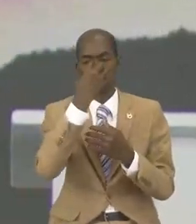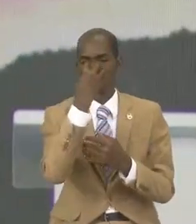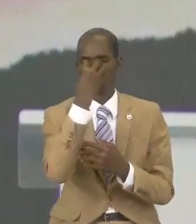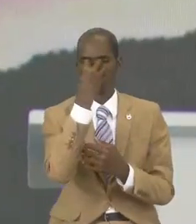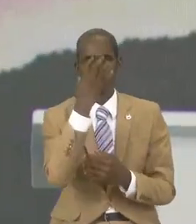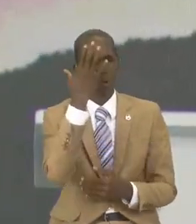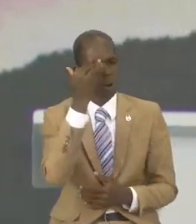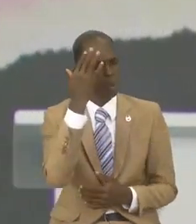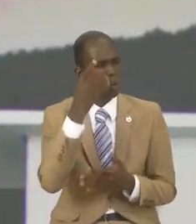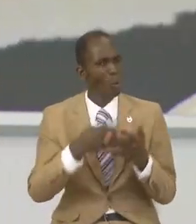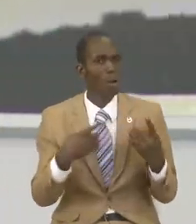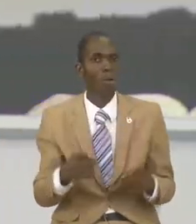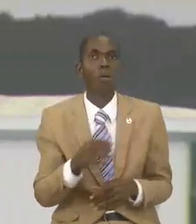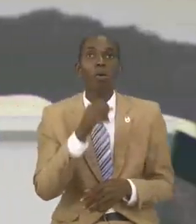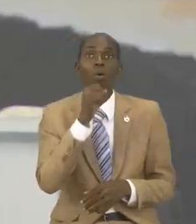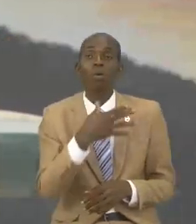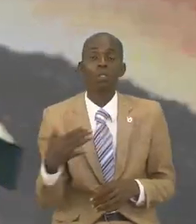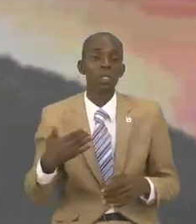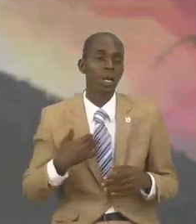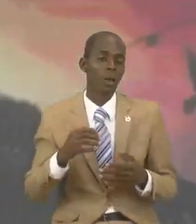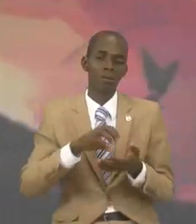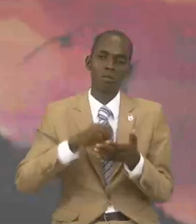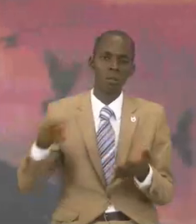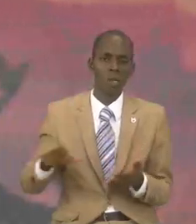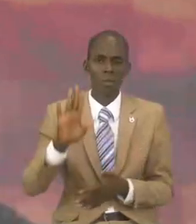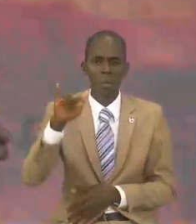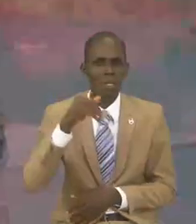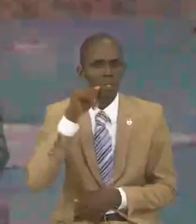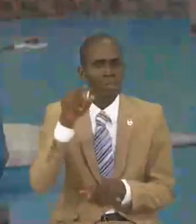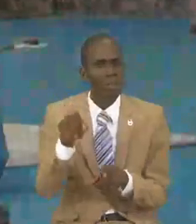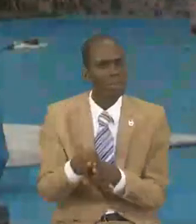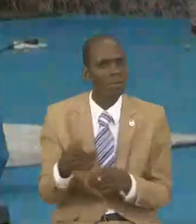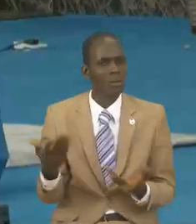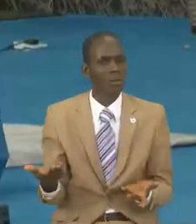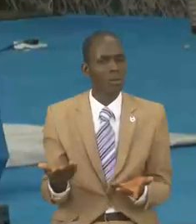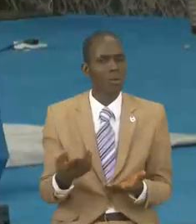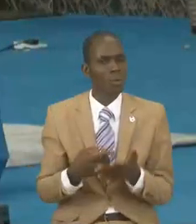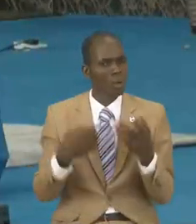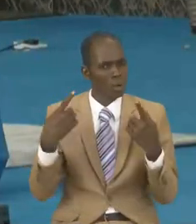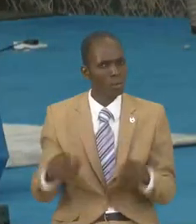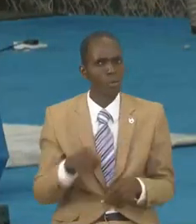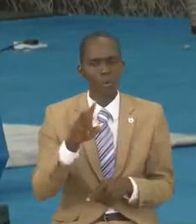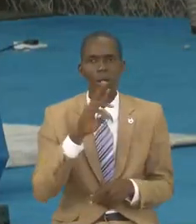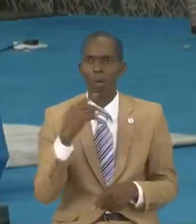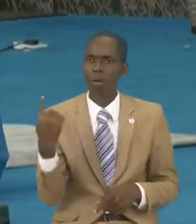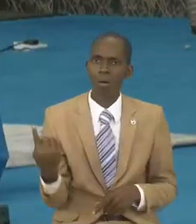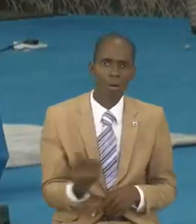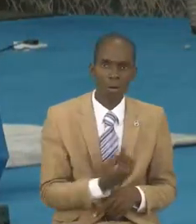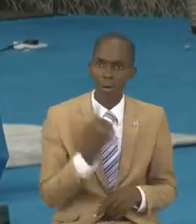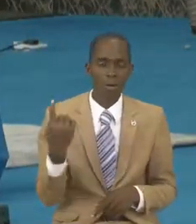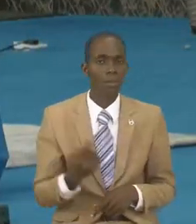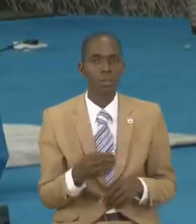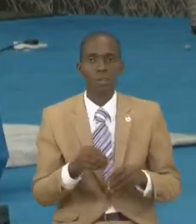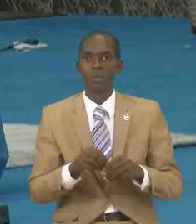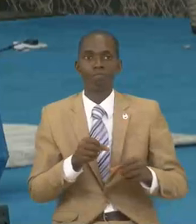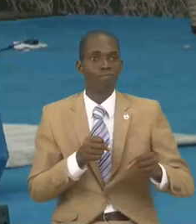problème? Les choses anciennes sont passées. Sœur, quel est le problème? C'est comme si tu luttes et